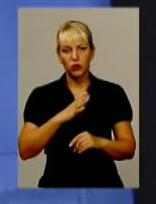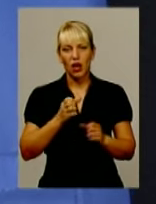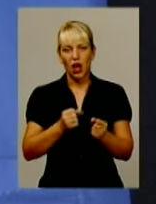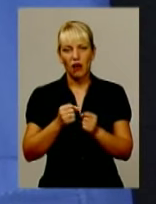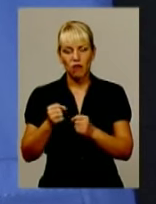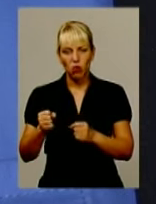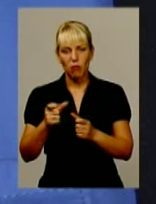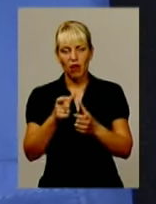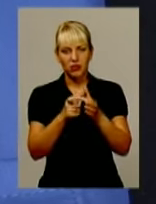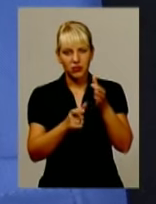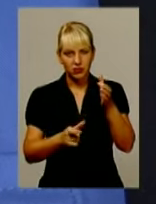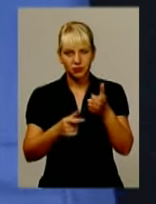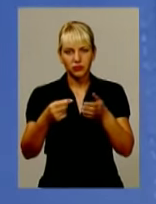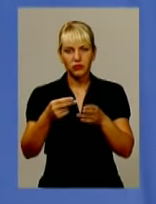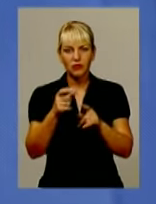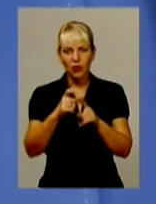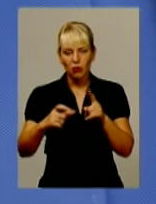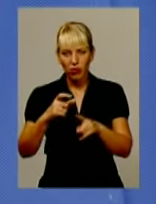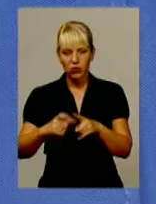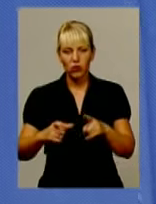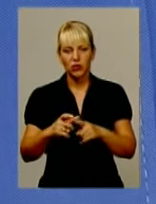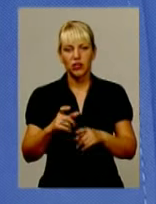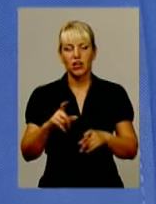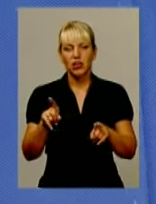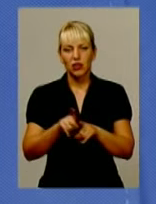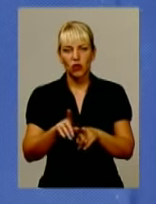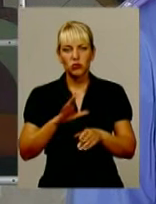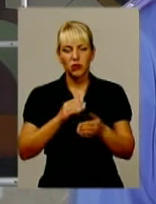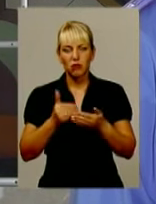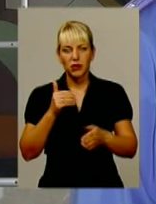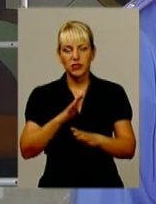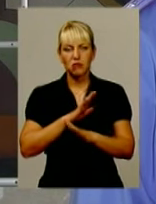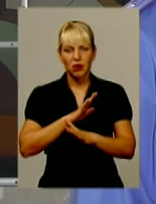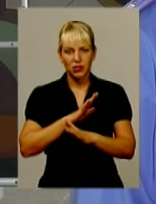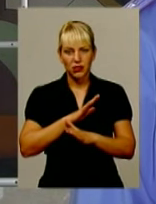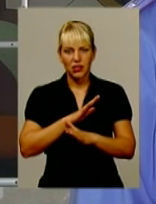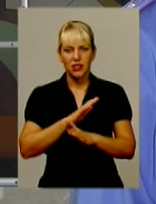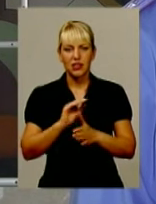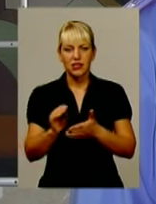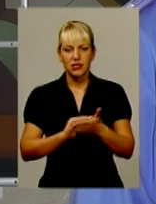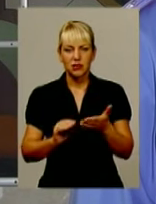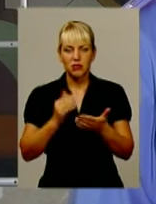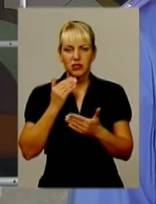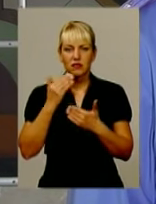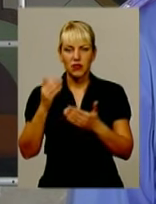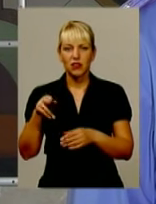деякі набої під час з'ясування обставин, а також предсмертна записка. Звернення до власника будинку, що